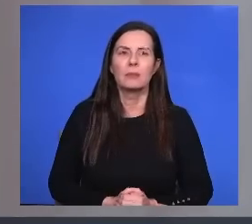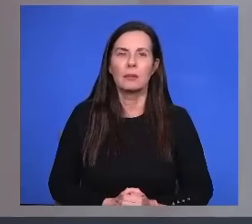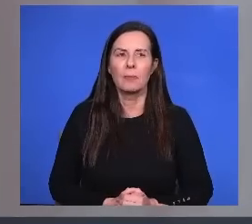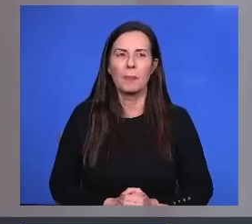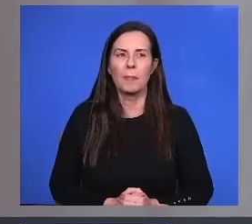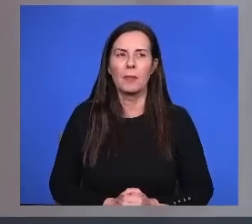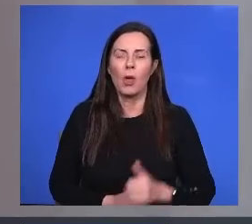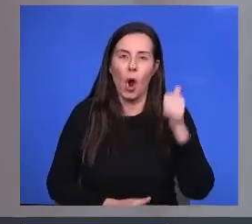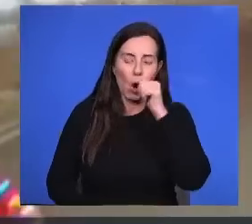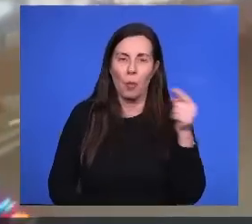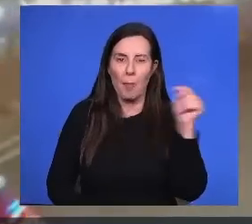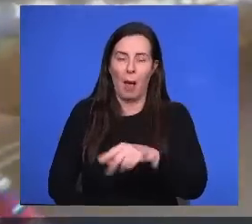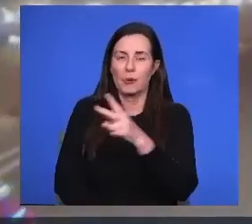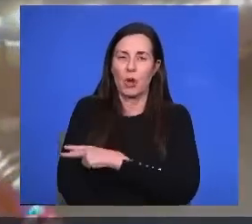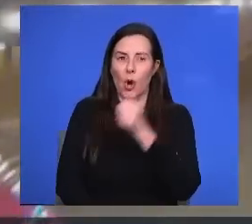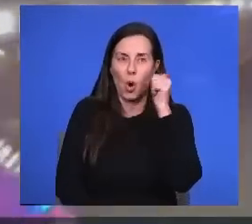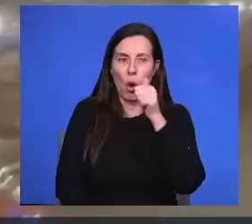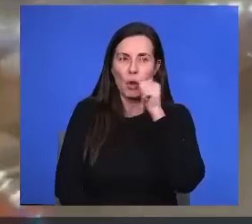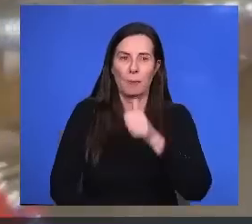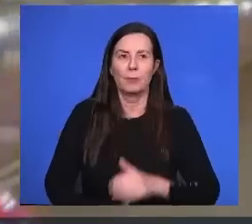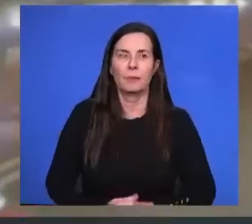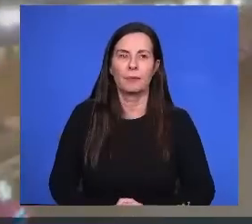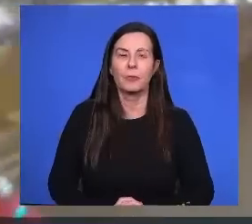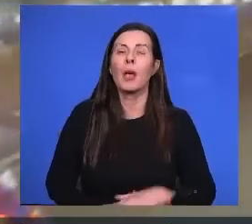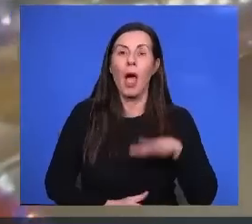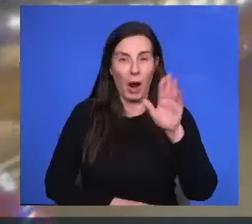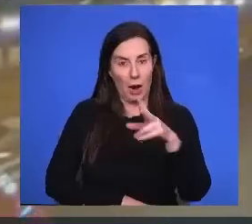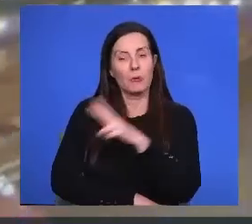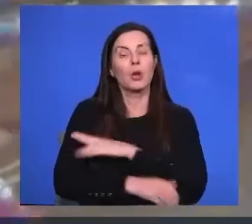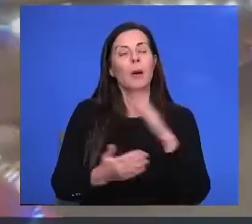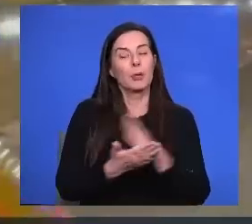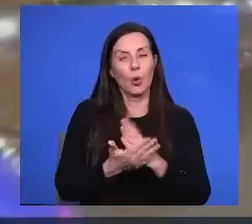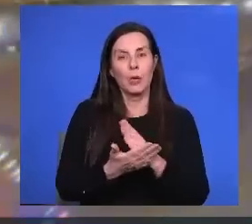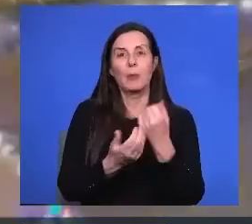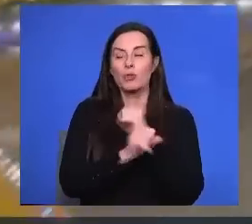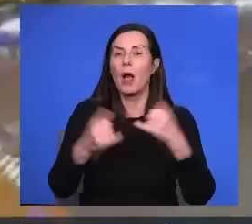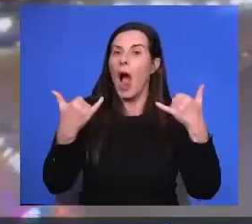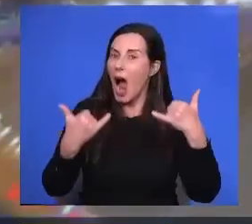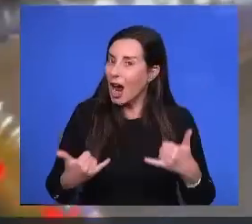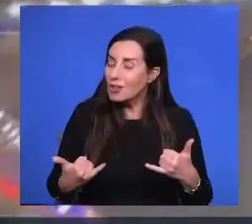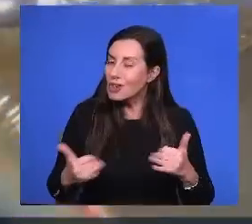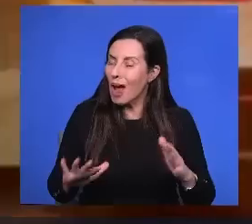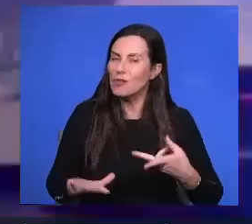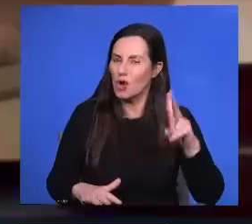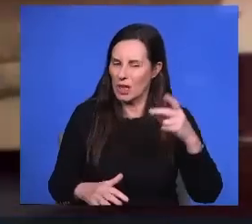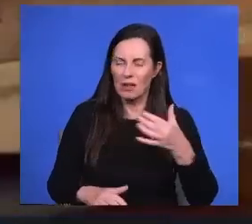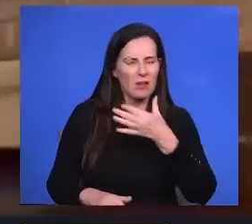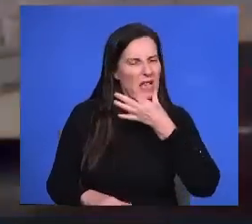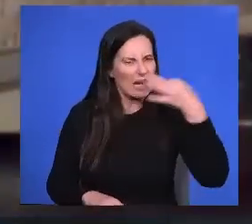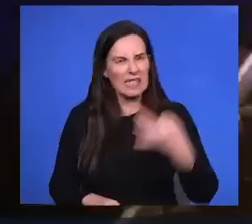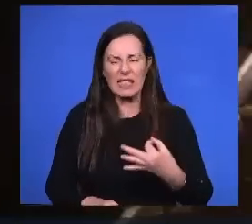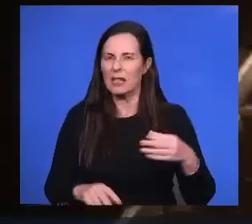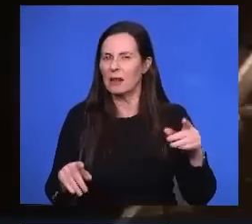כל יום המשטרה נמצאת כאן. גם במשטרה נערכים לשחרור, והפעם נראה שהגישה מחמירה הרבה יותר מכפי שהייתה